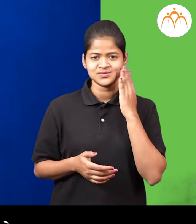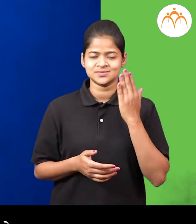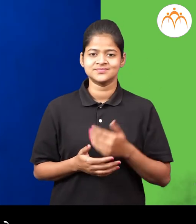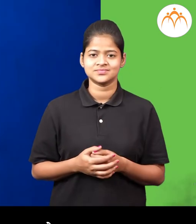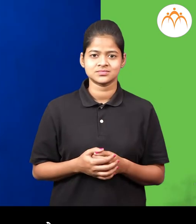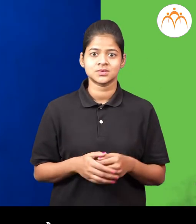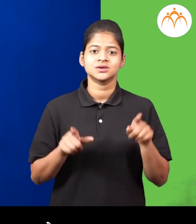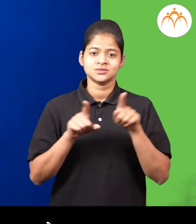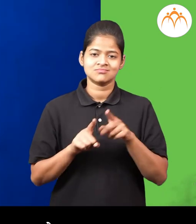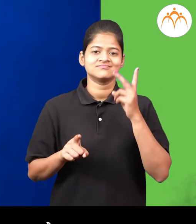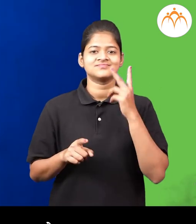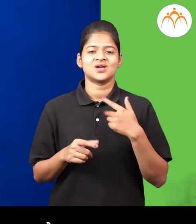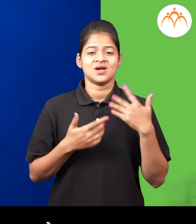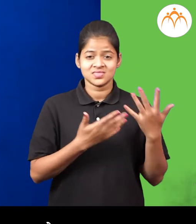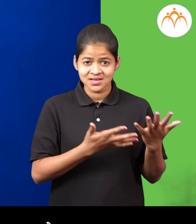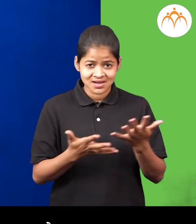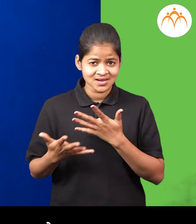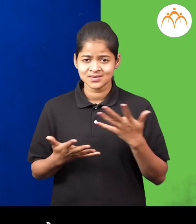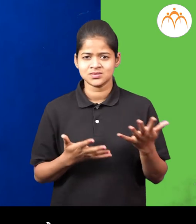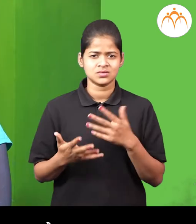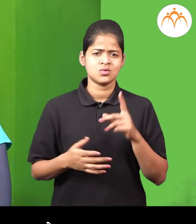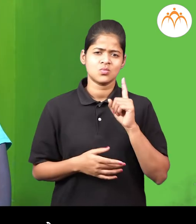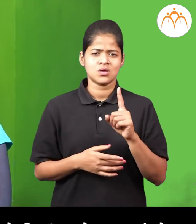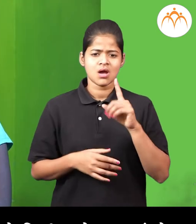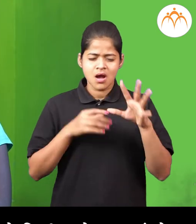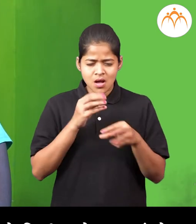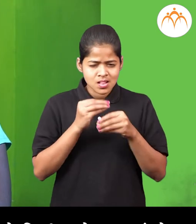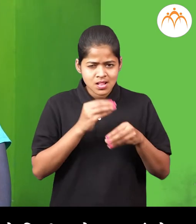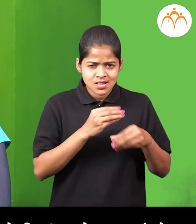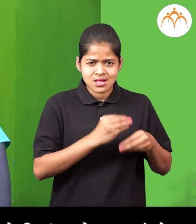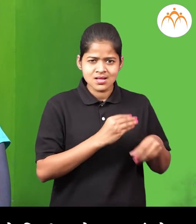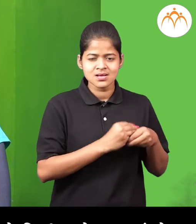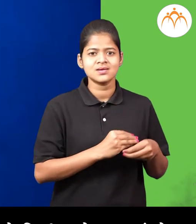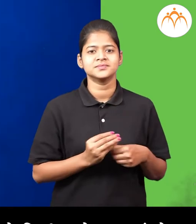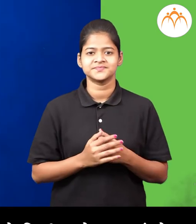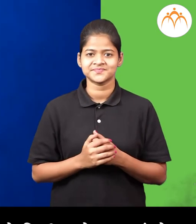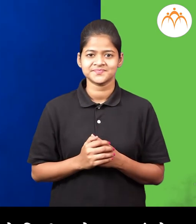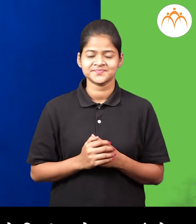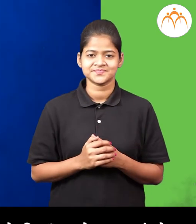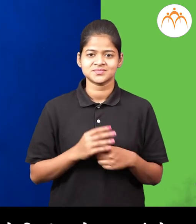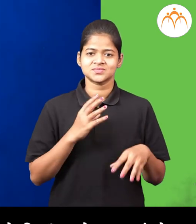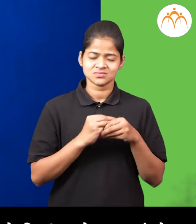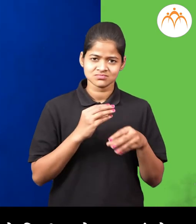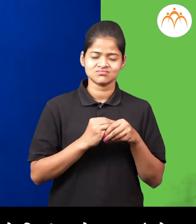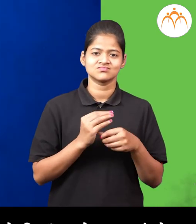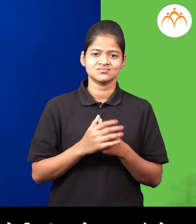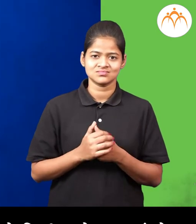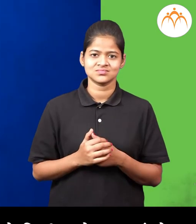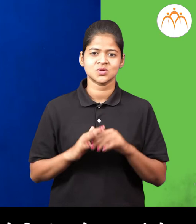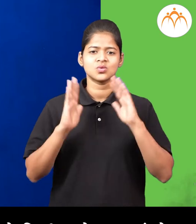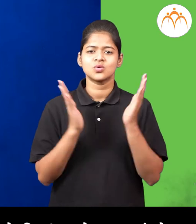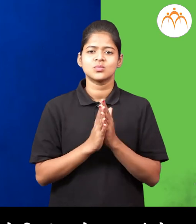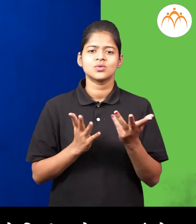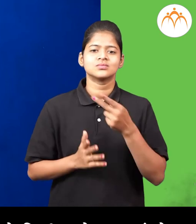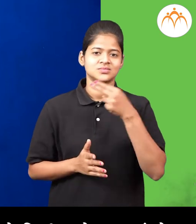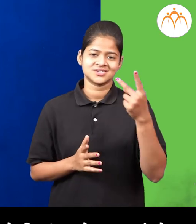गिवया आणि त्यात एक एक वस्तु वाडवत मिवया आणि या प्रत्येक वेई तितक्या वस्तु मन्जे किती याचा नाव